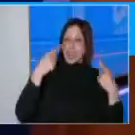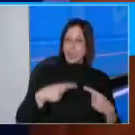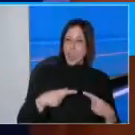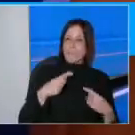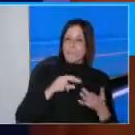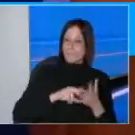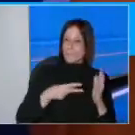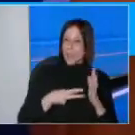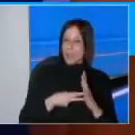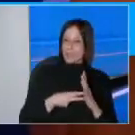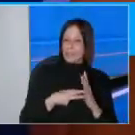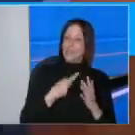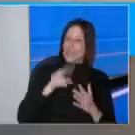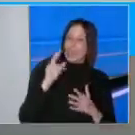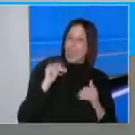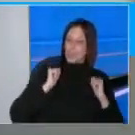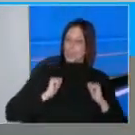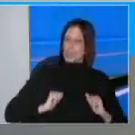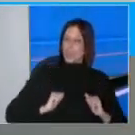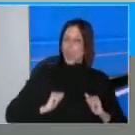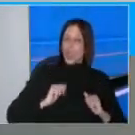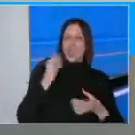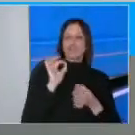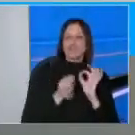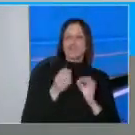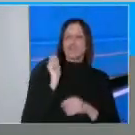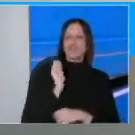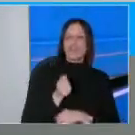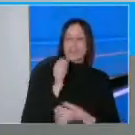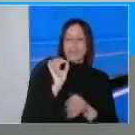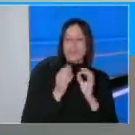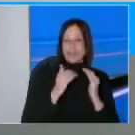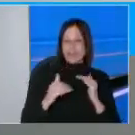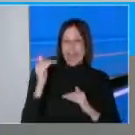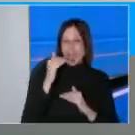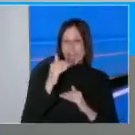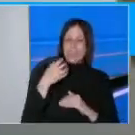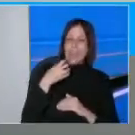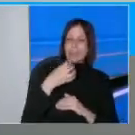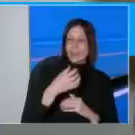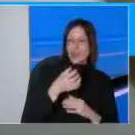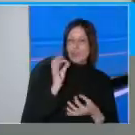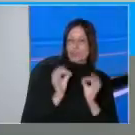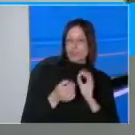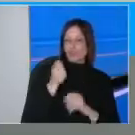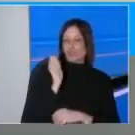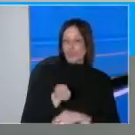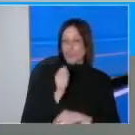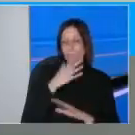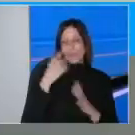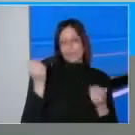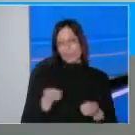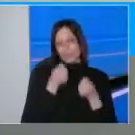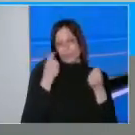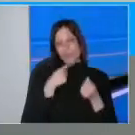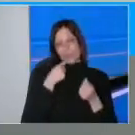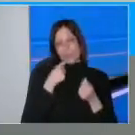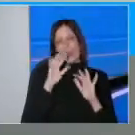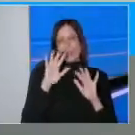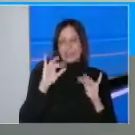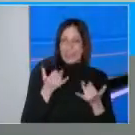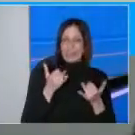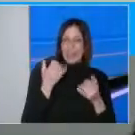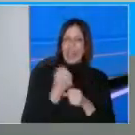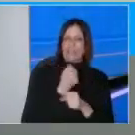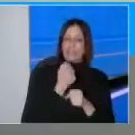שמבחינה פוליטית יותר נוח לשופטי בית המשפט העליון למנות שופטים, כן. אז הם, מה שפורסם, הם באים ואומרים, רגע, אולי כן נקיים